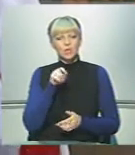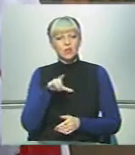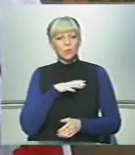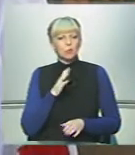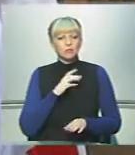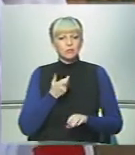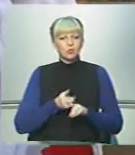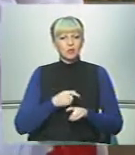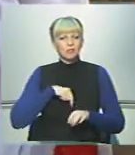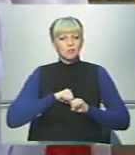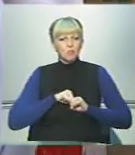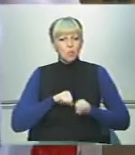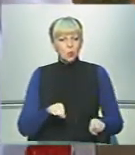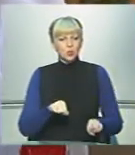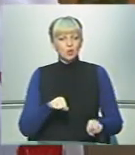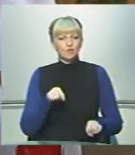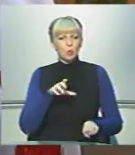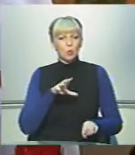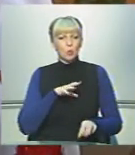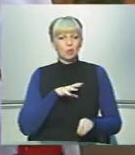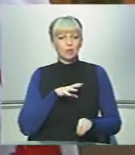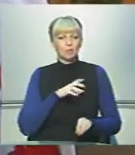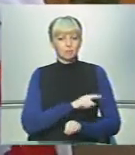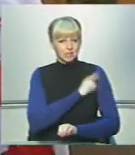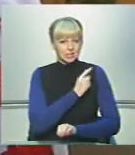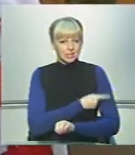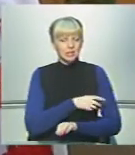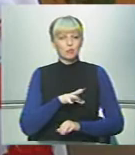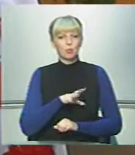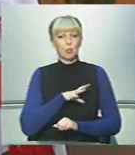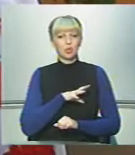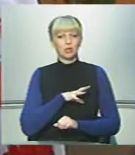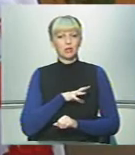дуже мужніми, вони були